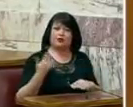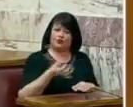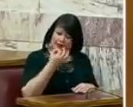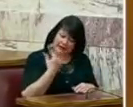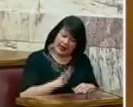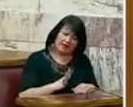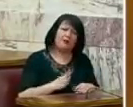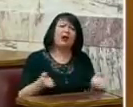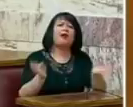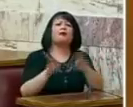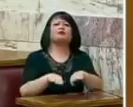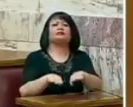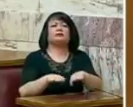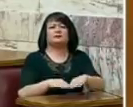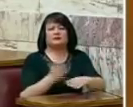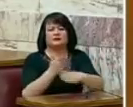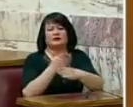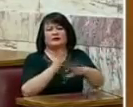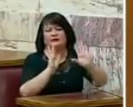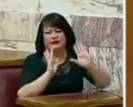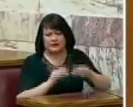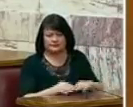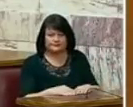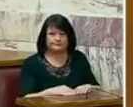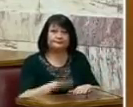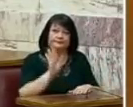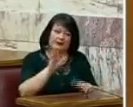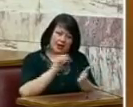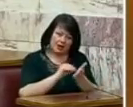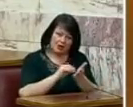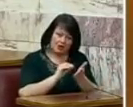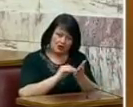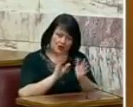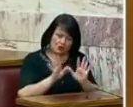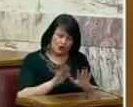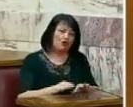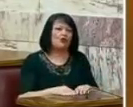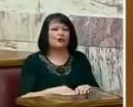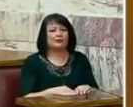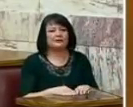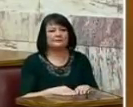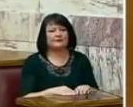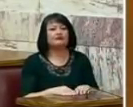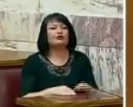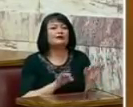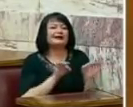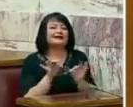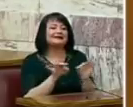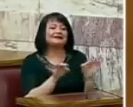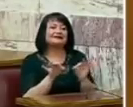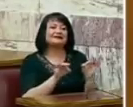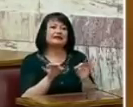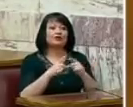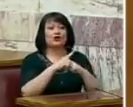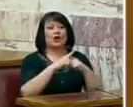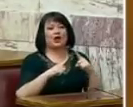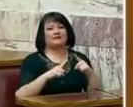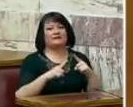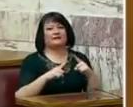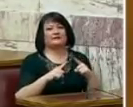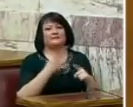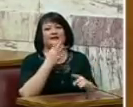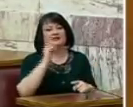Τα έχουμε πει εδώ. Ή επίσης, αυτό ήταν το Harvard Project της Novartis. Δεν